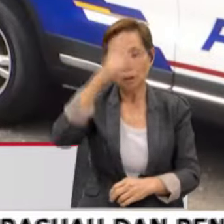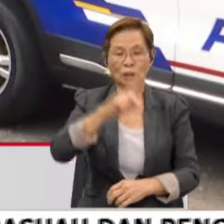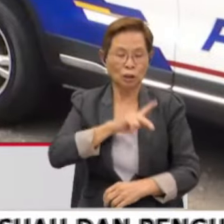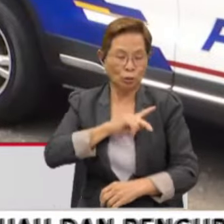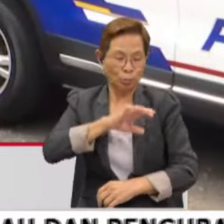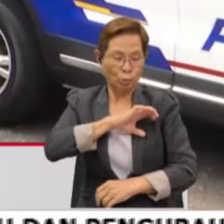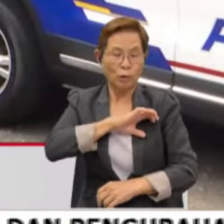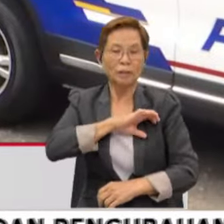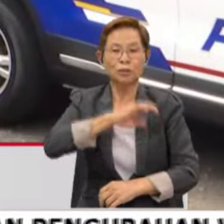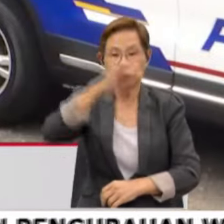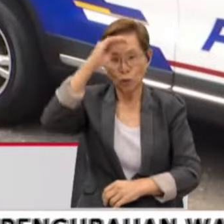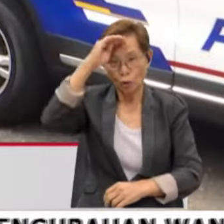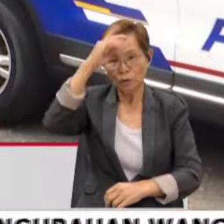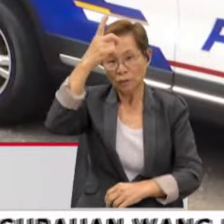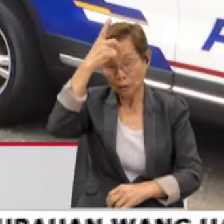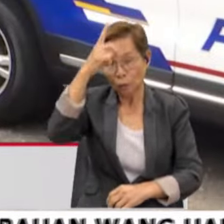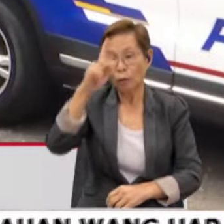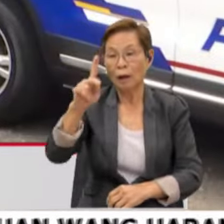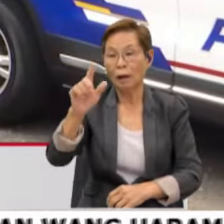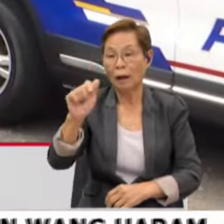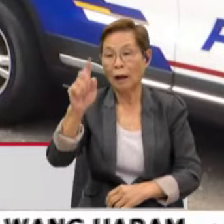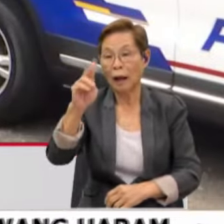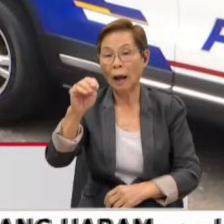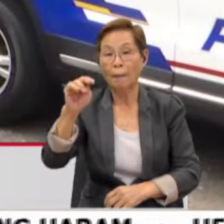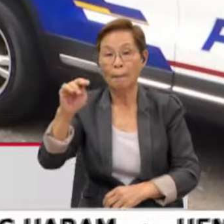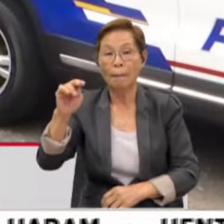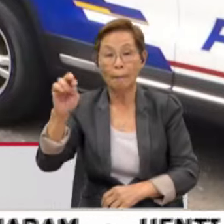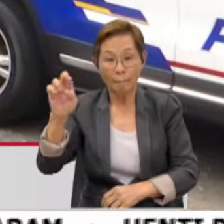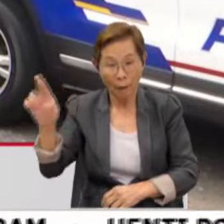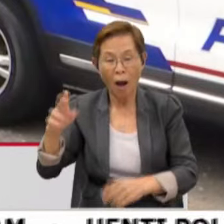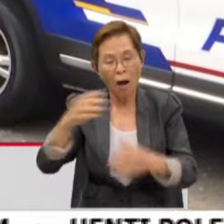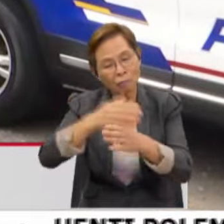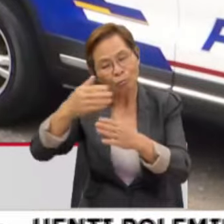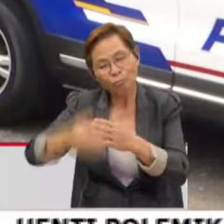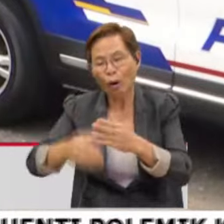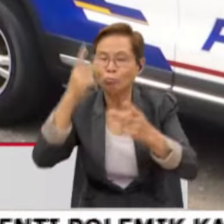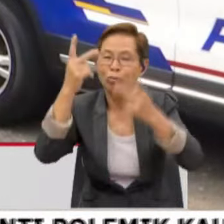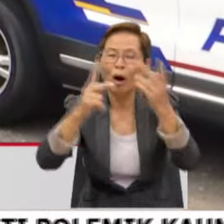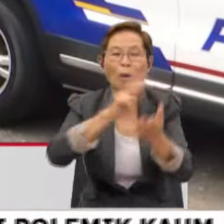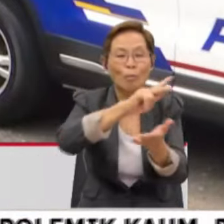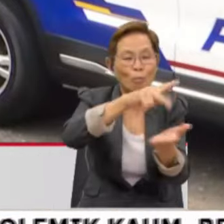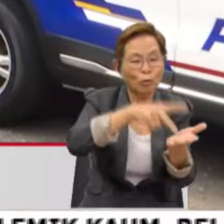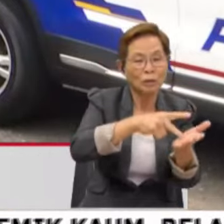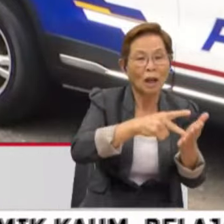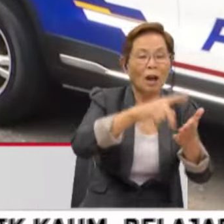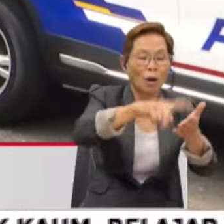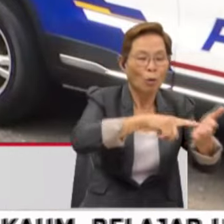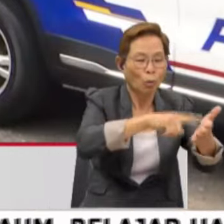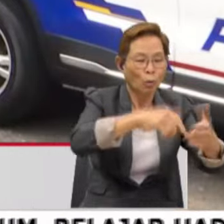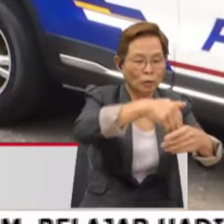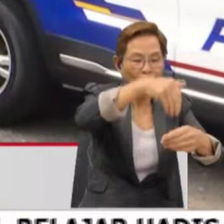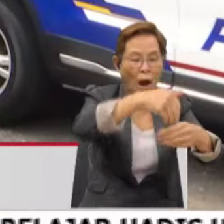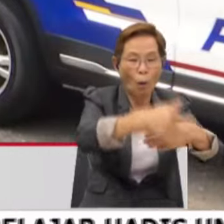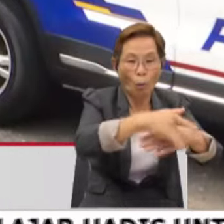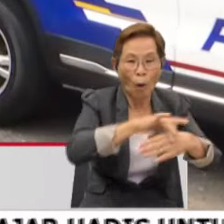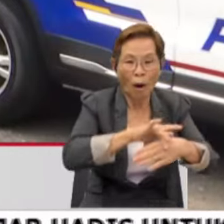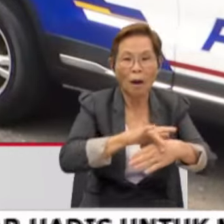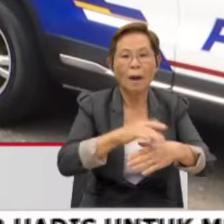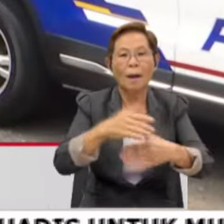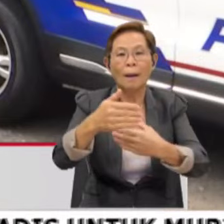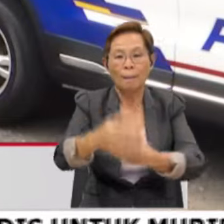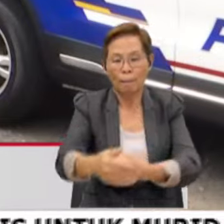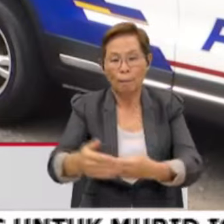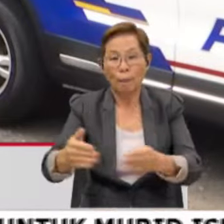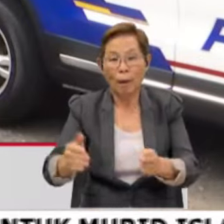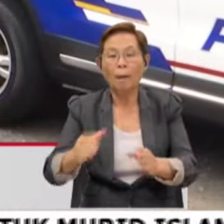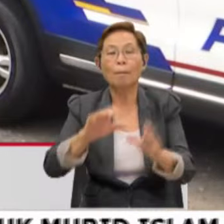Polis Johor, Datuk Kamarul Zaman Mahmat sebentar tadi baru selesai melawat salah satu pusat undi awal di sini, iaitu di Markas Pasukan Polis